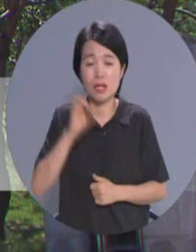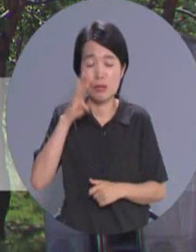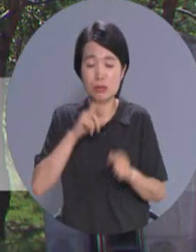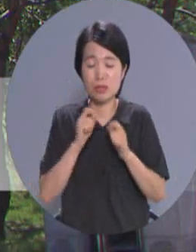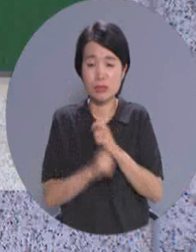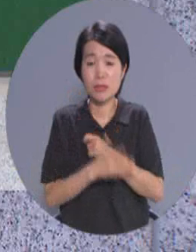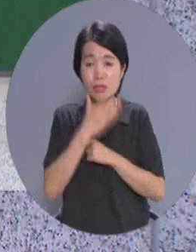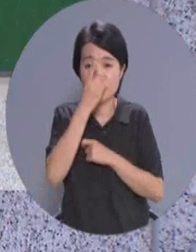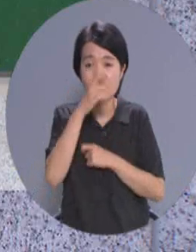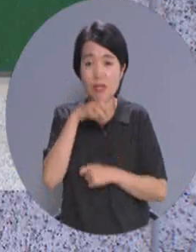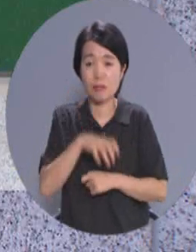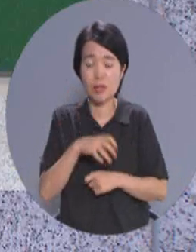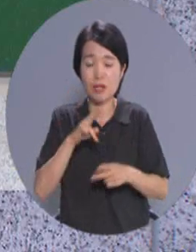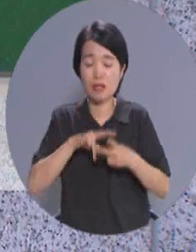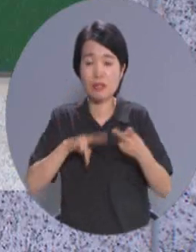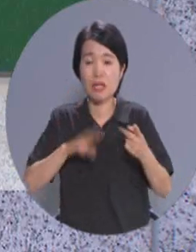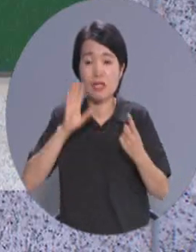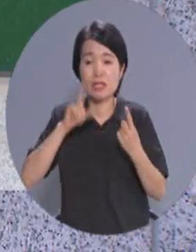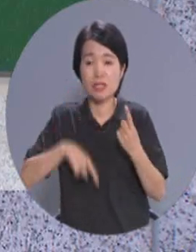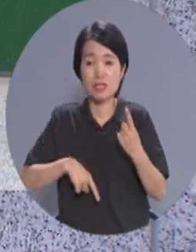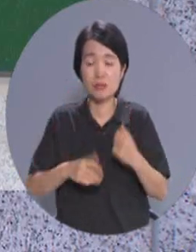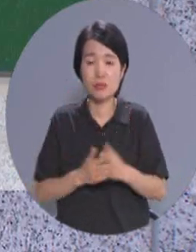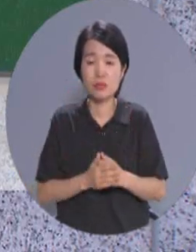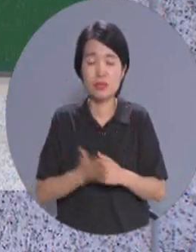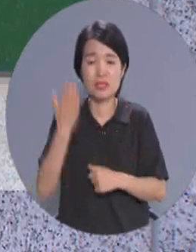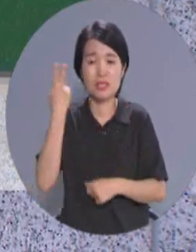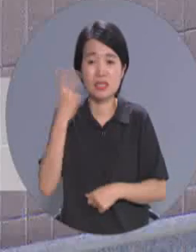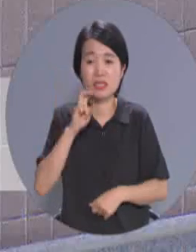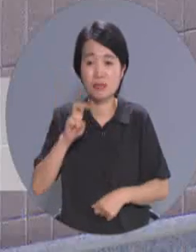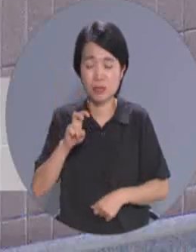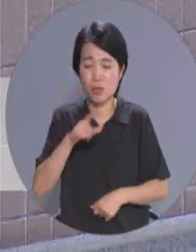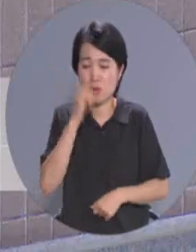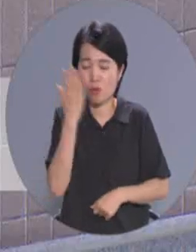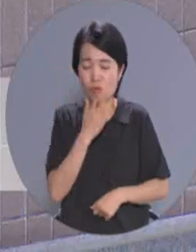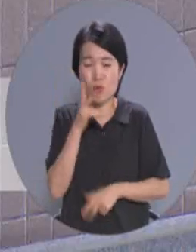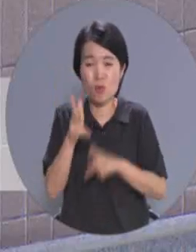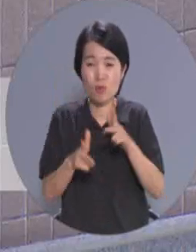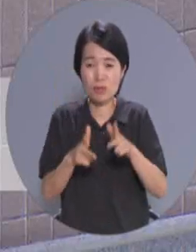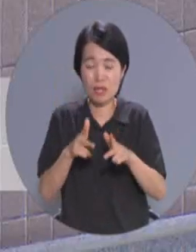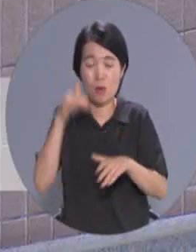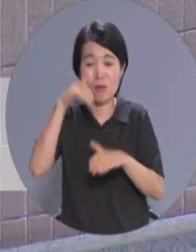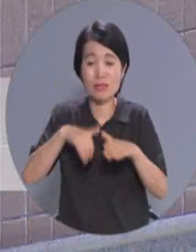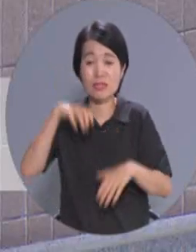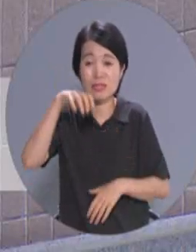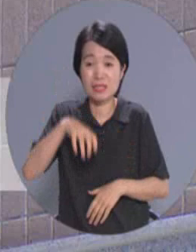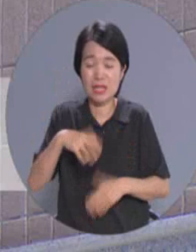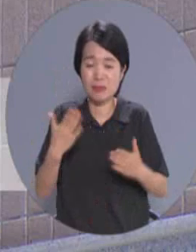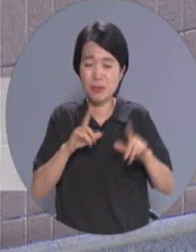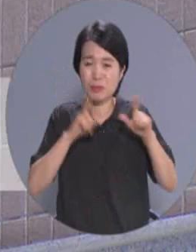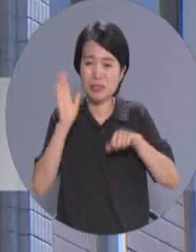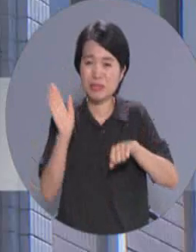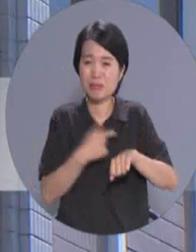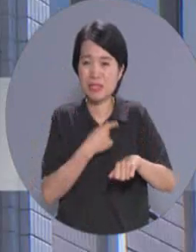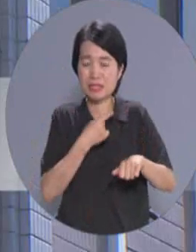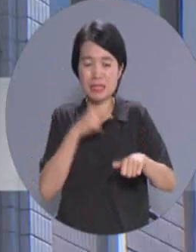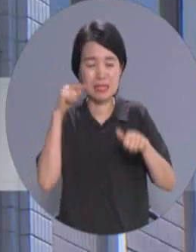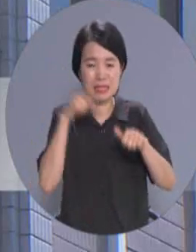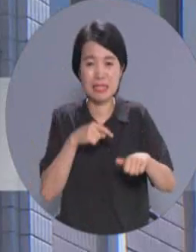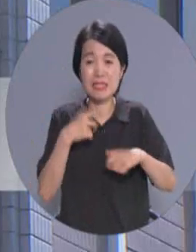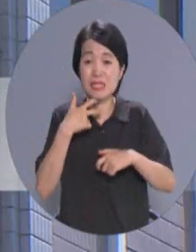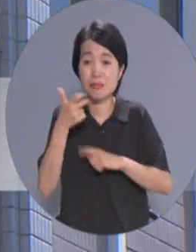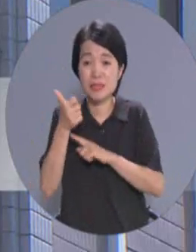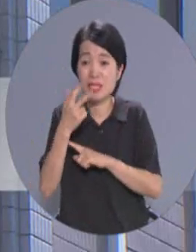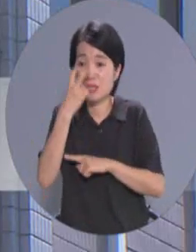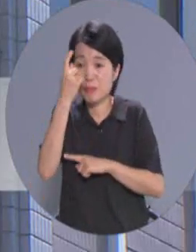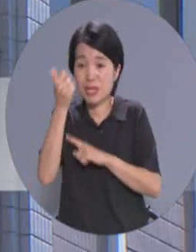광주지방법원 순천지원 형사 일부는 지난 2020년 여수의 한 공사장에서 근무 태도를 지적한 70대